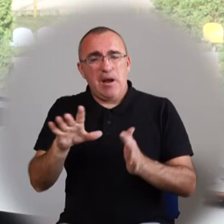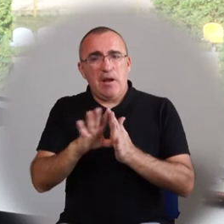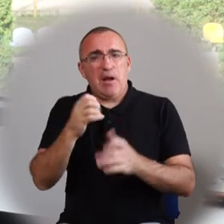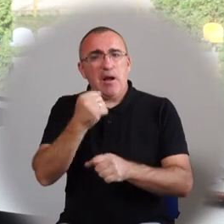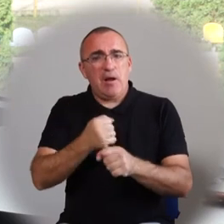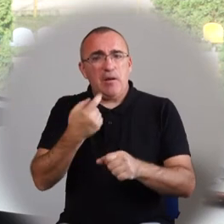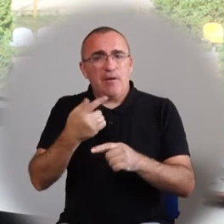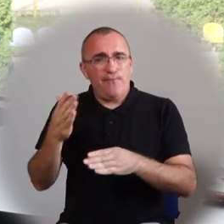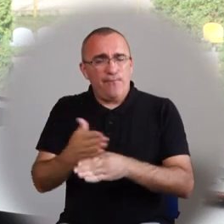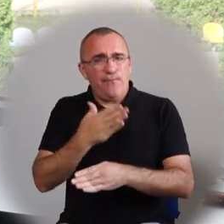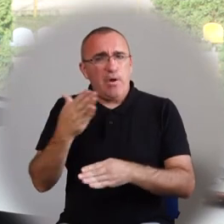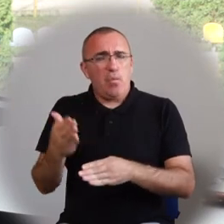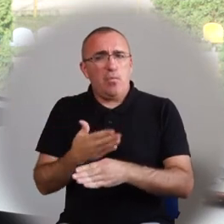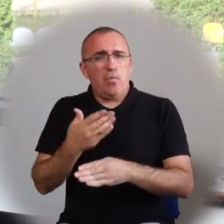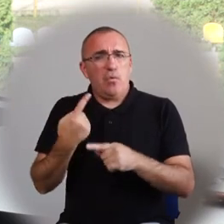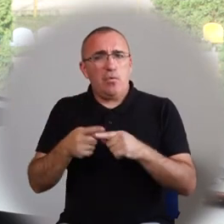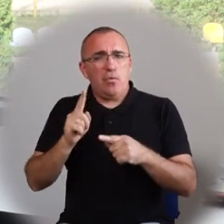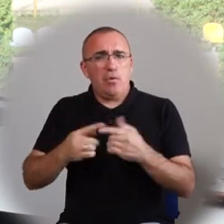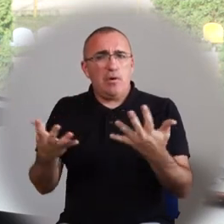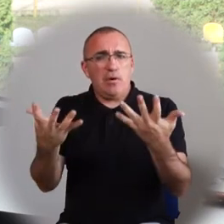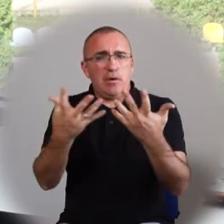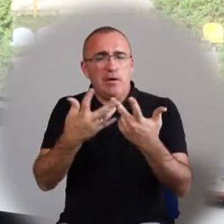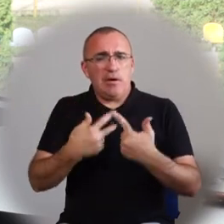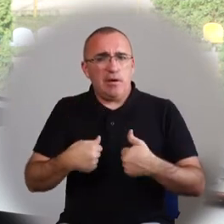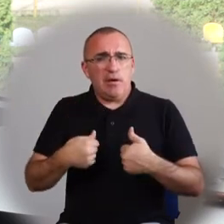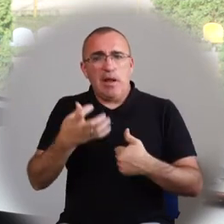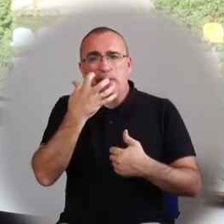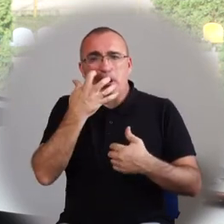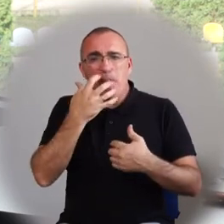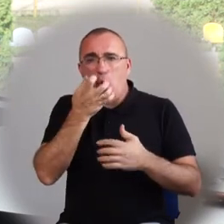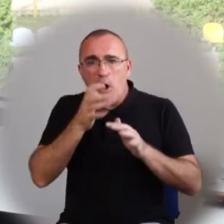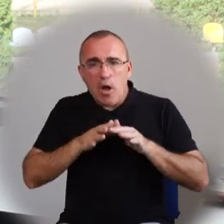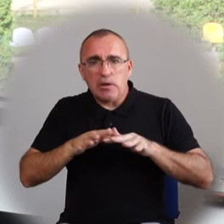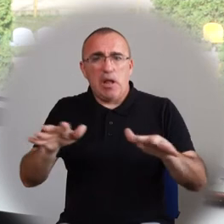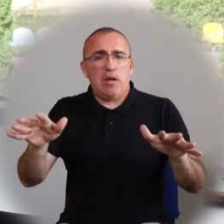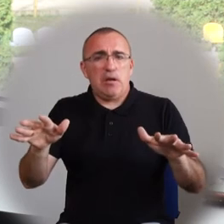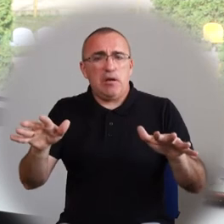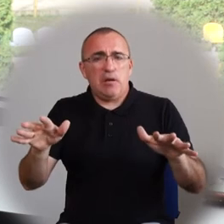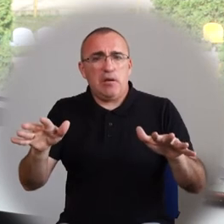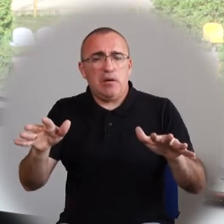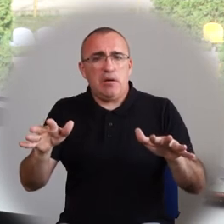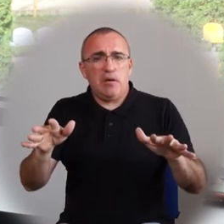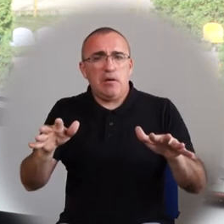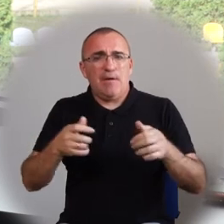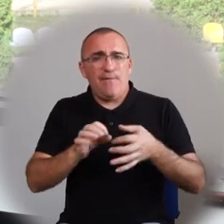теплокомуненерго, яке як виробляло, так і виробляє цю ж кількість теплової енергії,